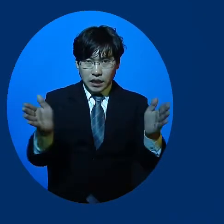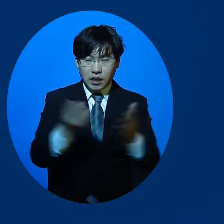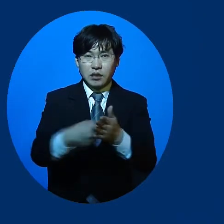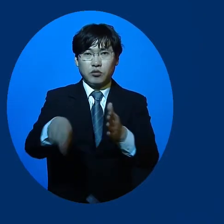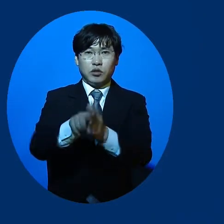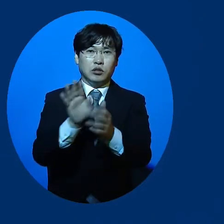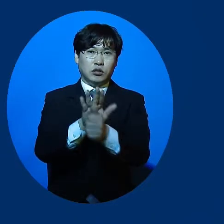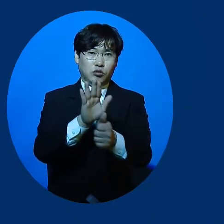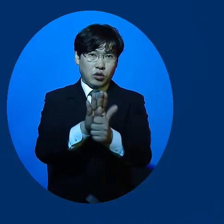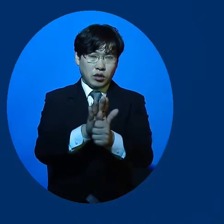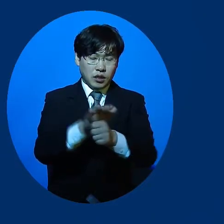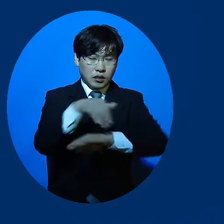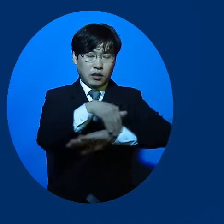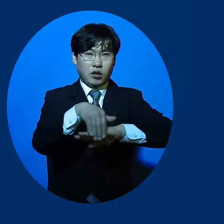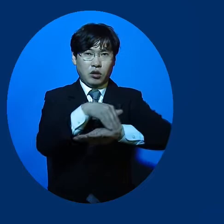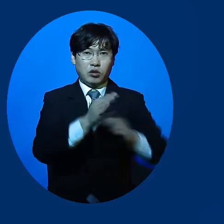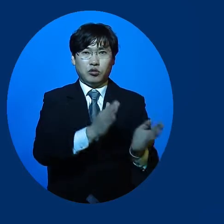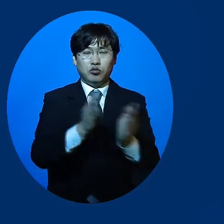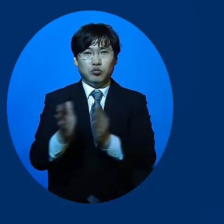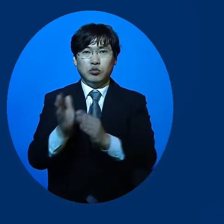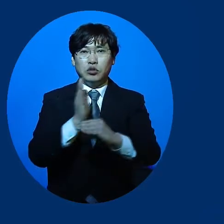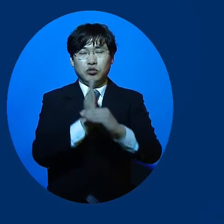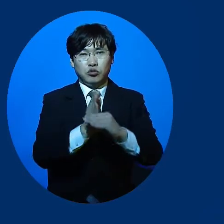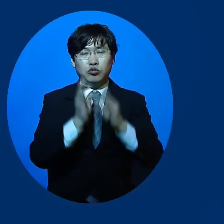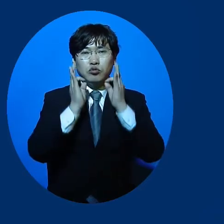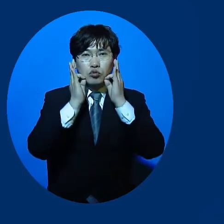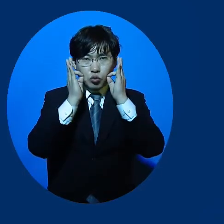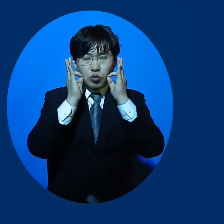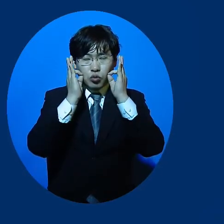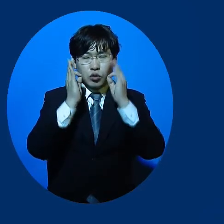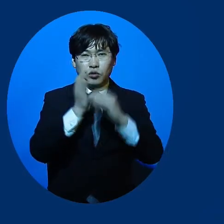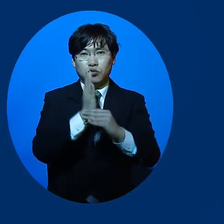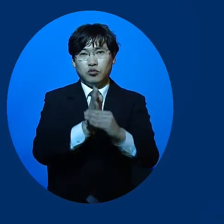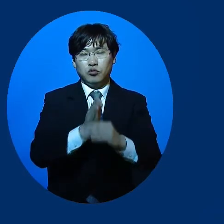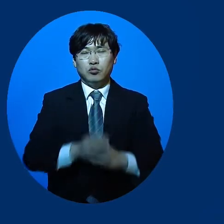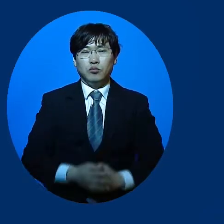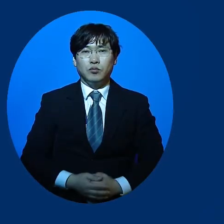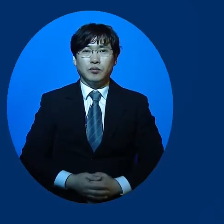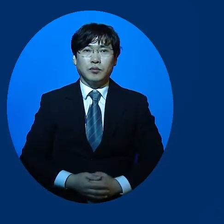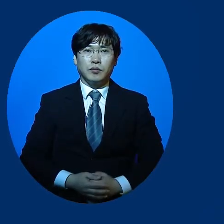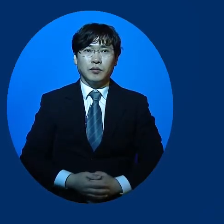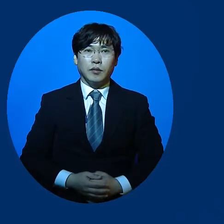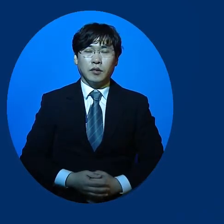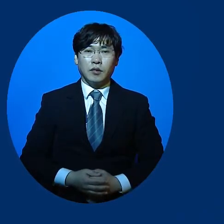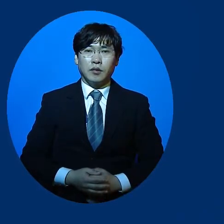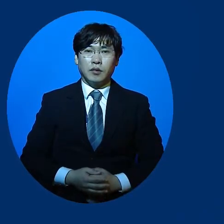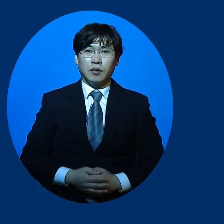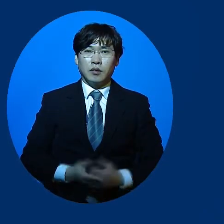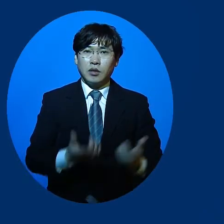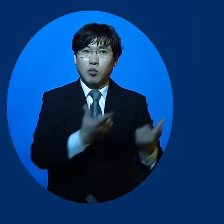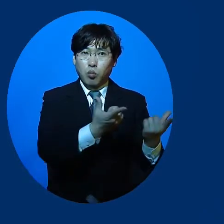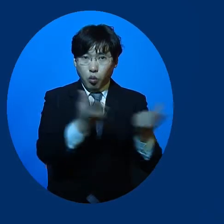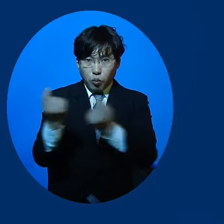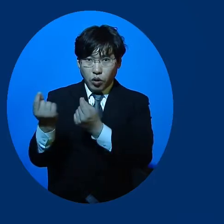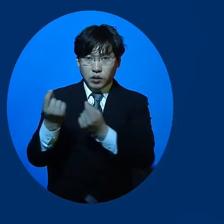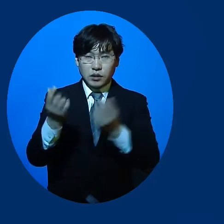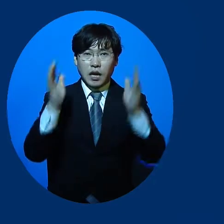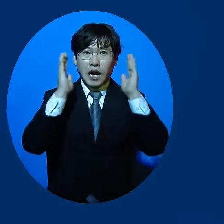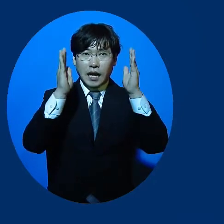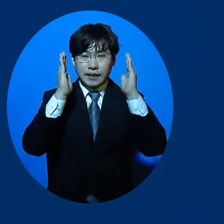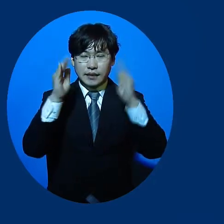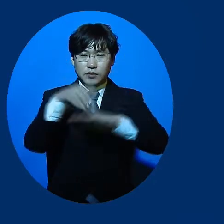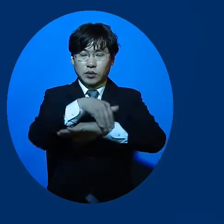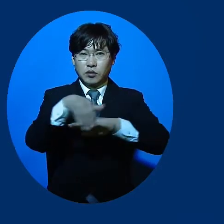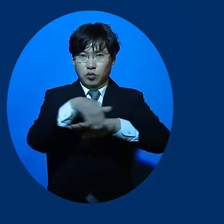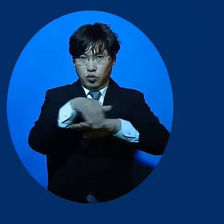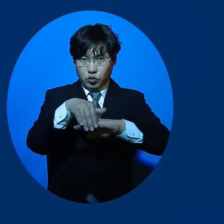그렇게 지금 저희가 준비 노력하는 중에 있습니다. 이 그 보편적 학습 설계와 관련해서